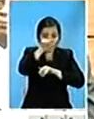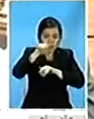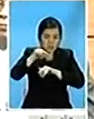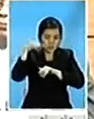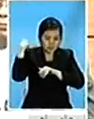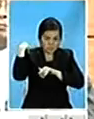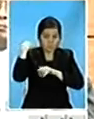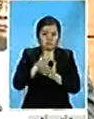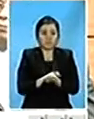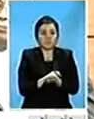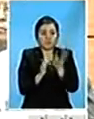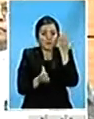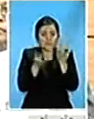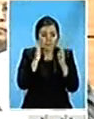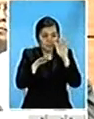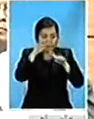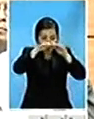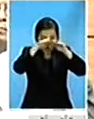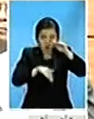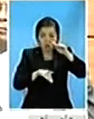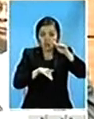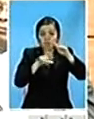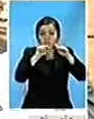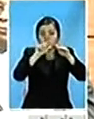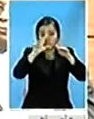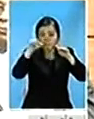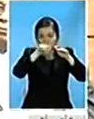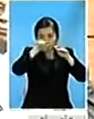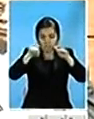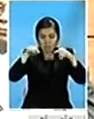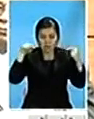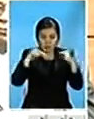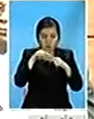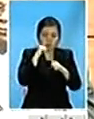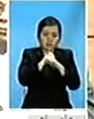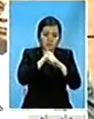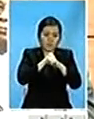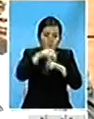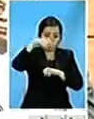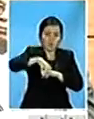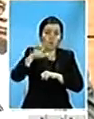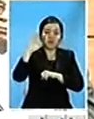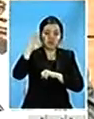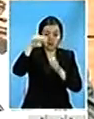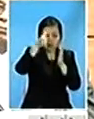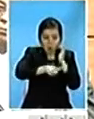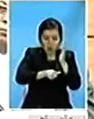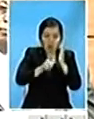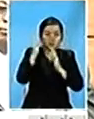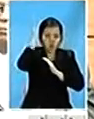ปีนี้ลงมาเหลือ 23% และมีแผนที่จะปรับลดลงมาอีกเหลือ 20%